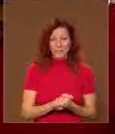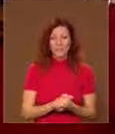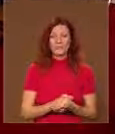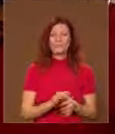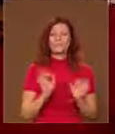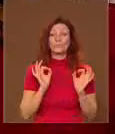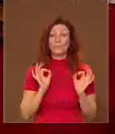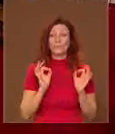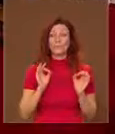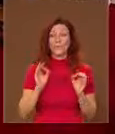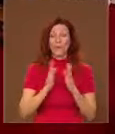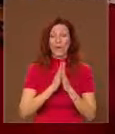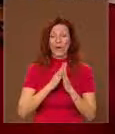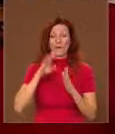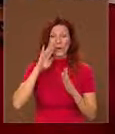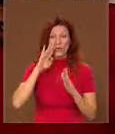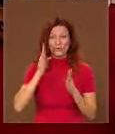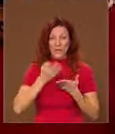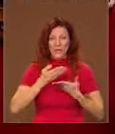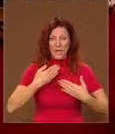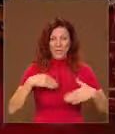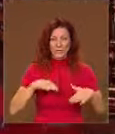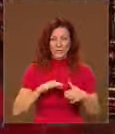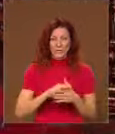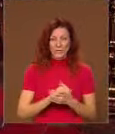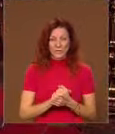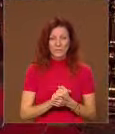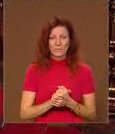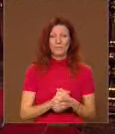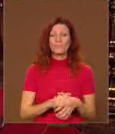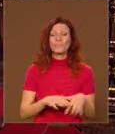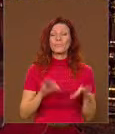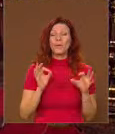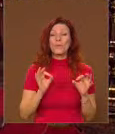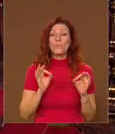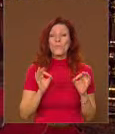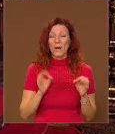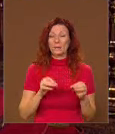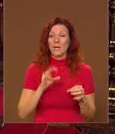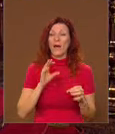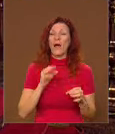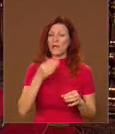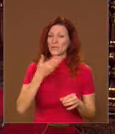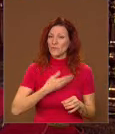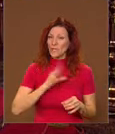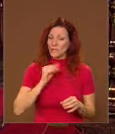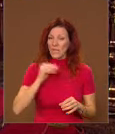Сега ще чуем молитвата Отче наш, която се произнася в този момент от Светата Божествена литургия,